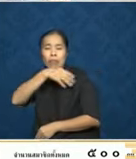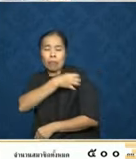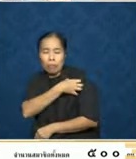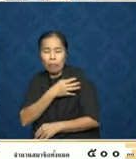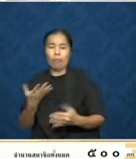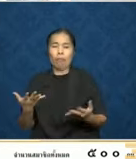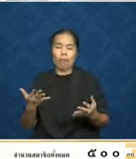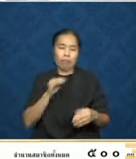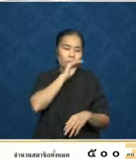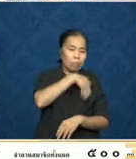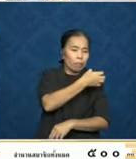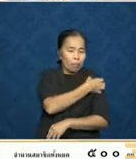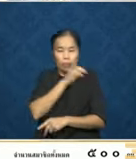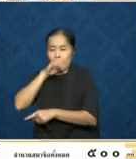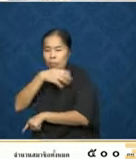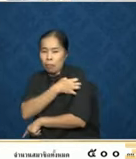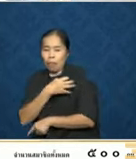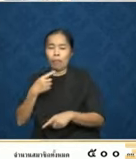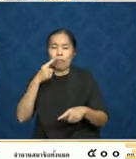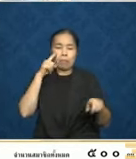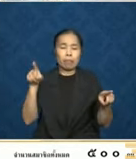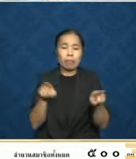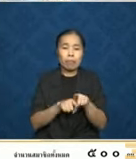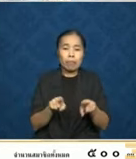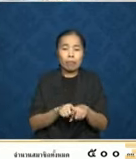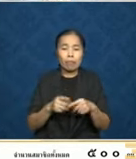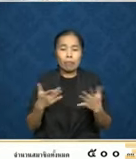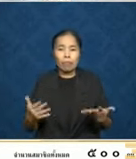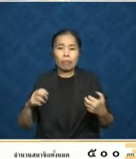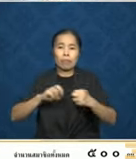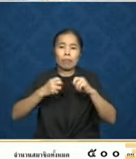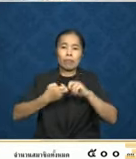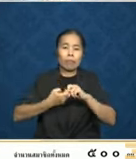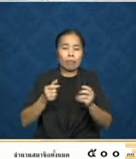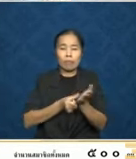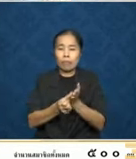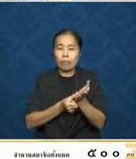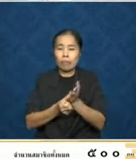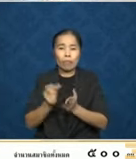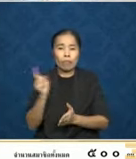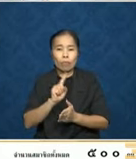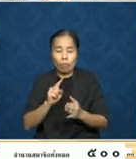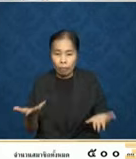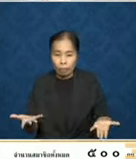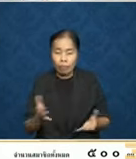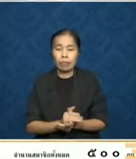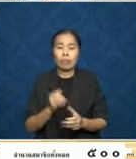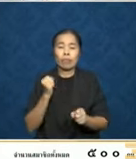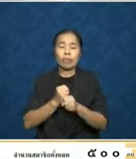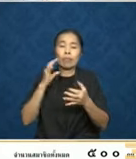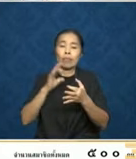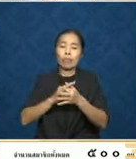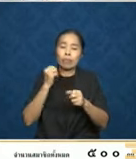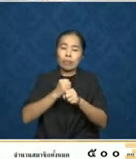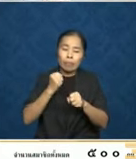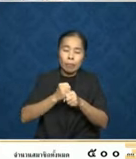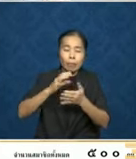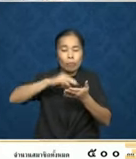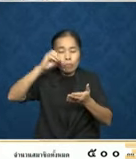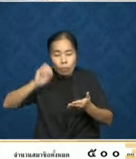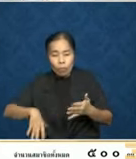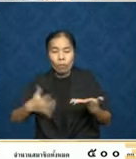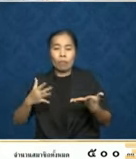ราะนั้นเนี่ยงบประมาณเนี่ยก็คือลักลั่นกันค่ะไม่ว่าจะแก้ปัญหากันก็ตามแต่นอกเหนือจากเรื่องขยะมูลฝอยนอกเหนือจากเรื่องการกำจัดนอกเหนือจ